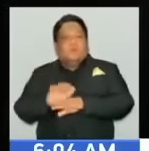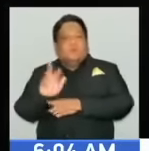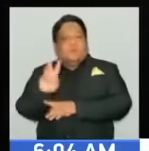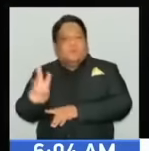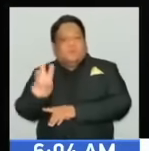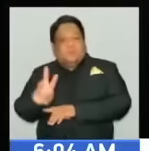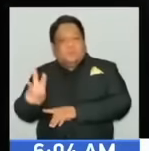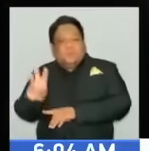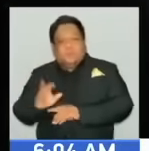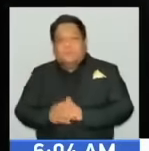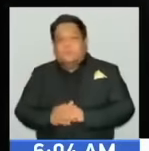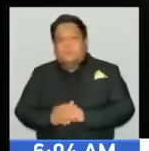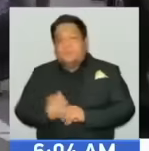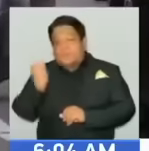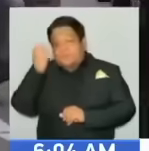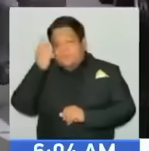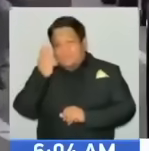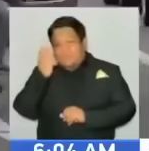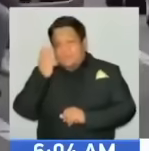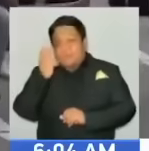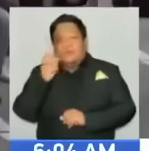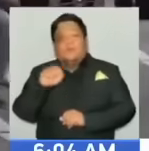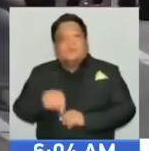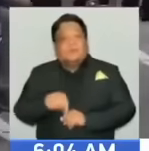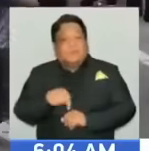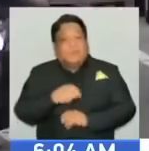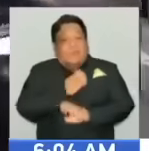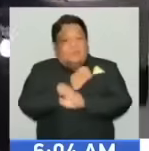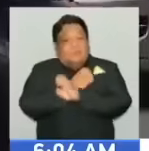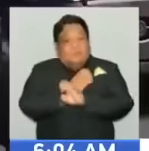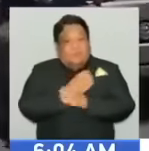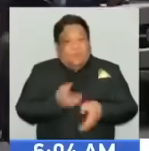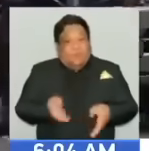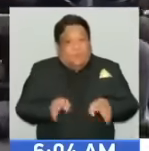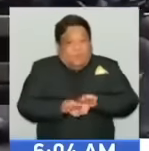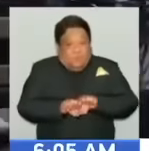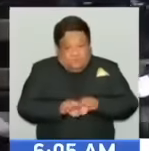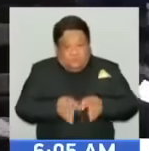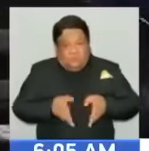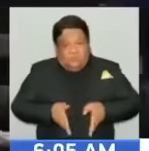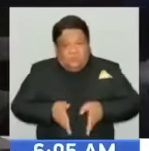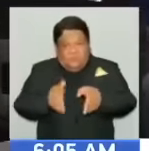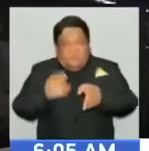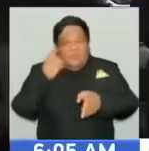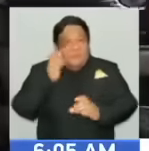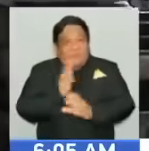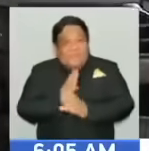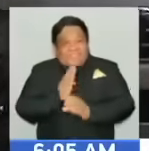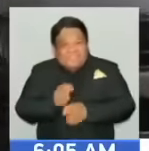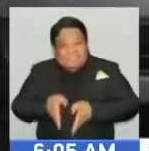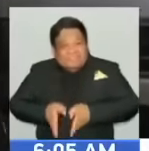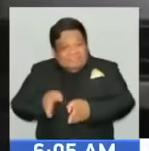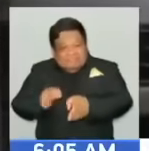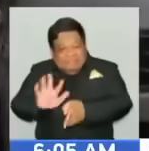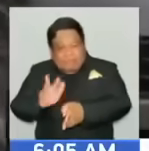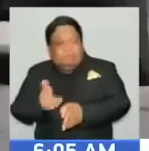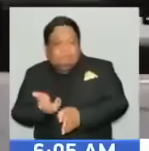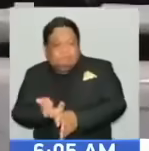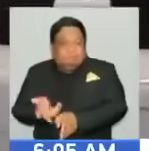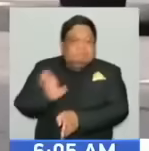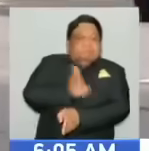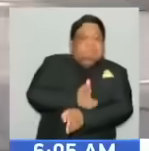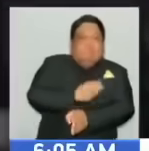ng EDSA busway, nasa labas muna, nakikisiksik muna ang mga bus dito sa ilang mga motorista.